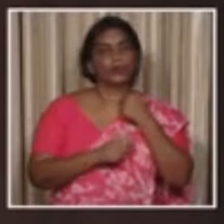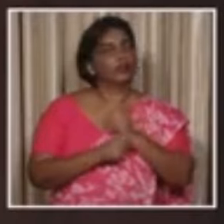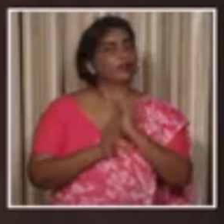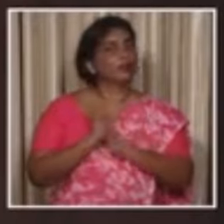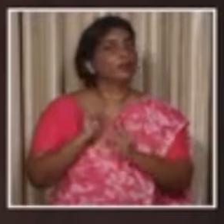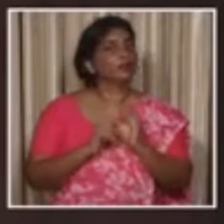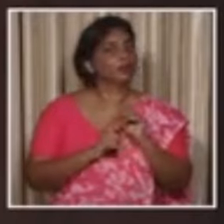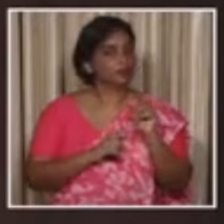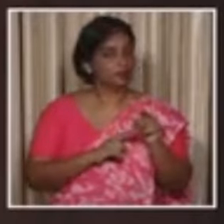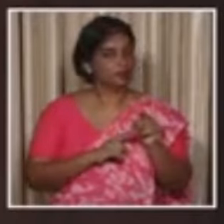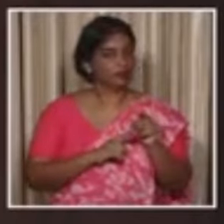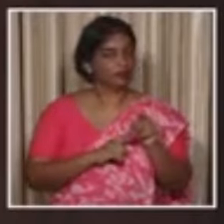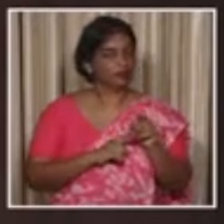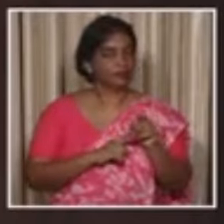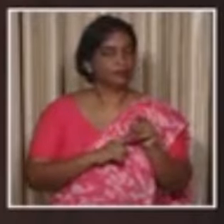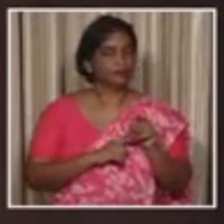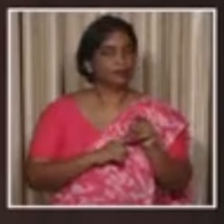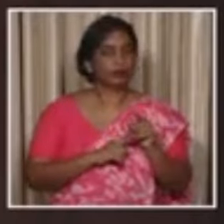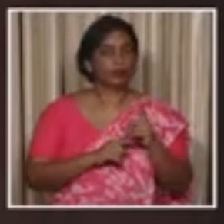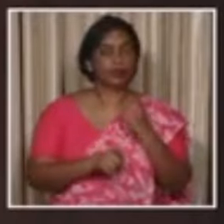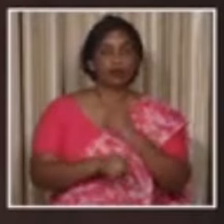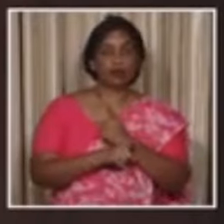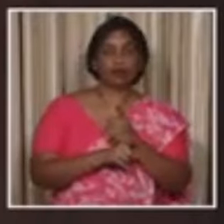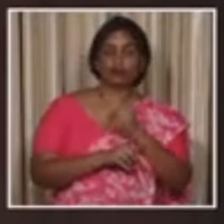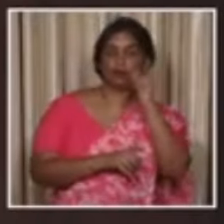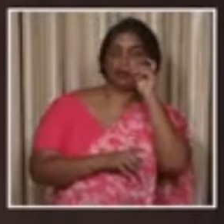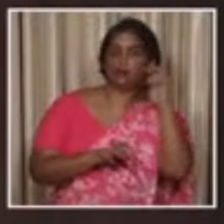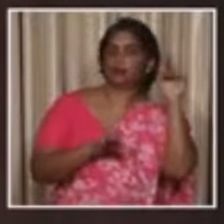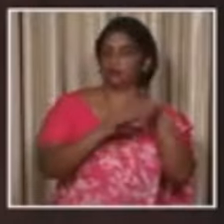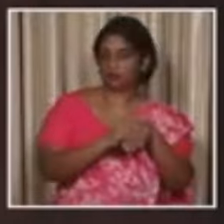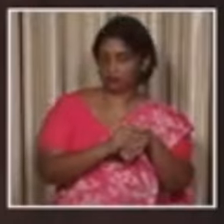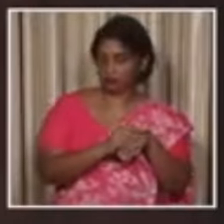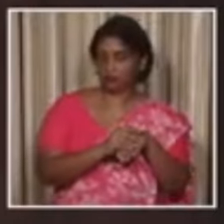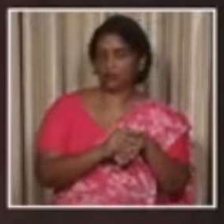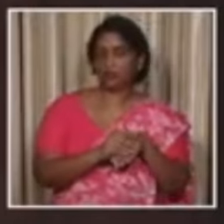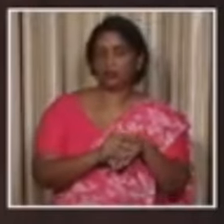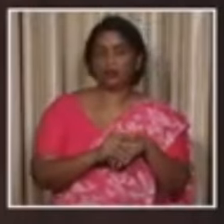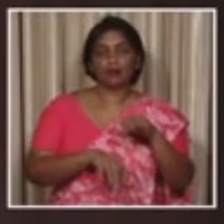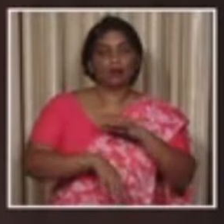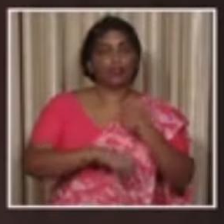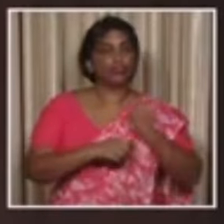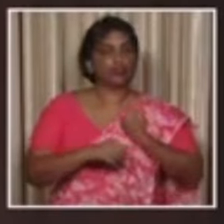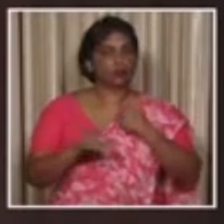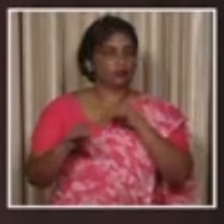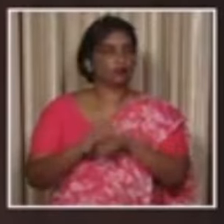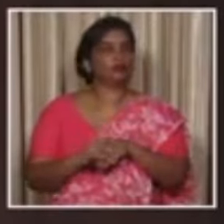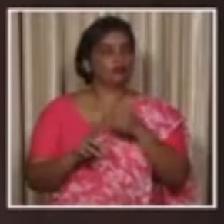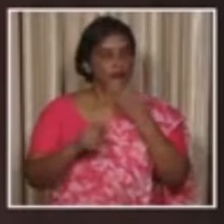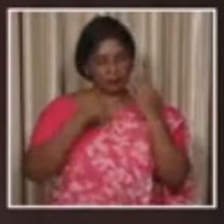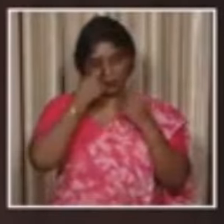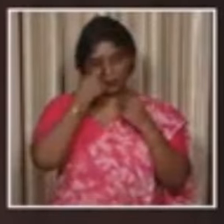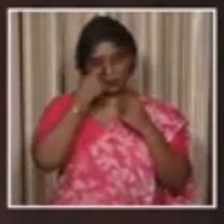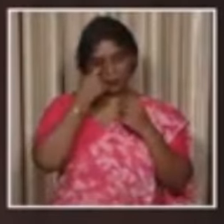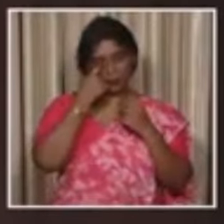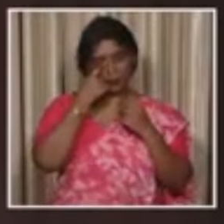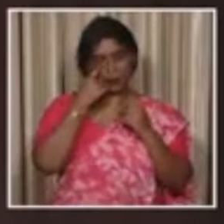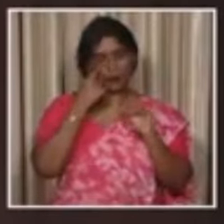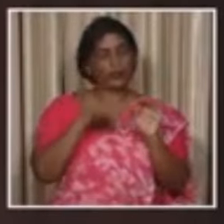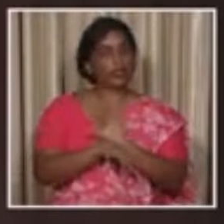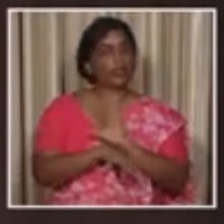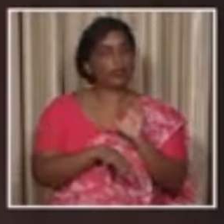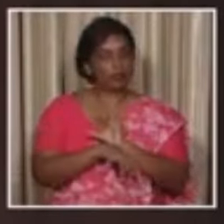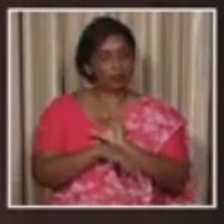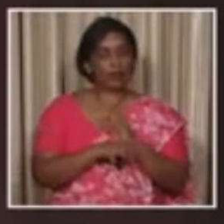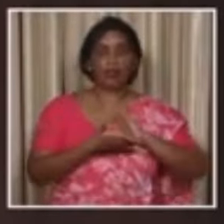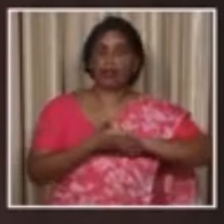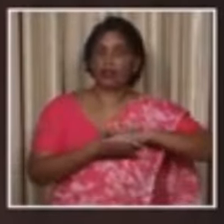රාජ්‍යමතුමා කෝච් පුළුවන් එතන ඉන්න. එතන පිසියෝට ඉඳ ගන්න පුළුවන්. කම්පියුටර් එකට නැත්තම්